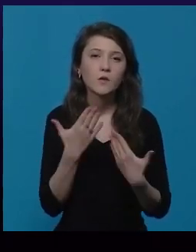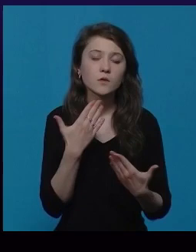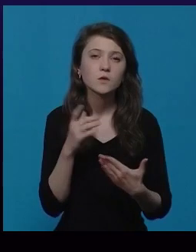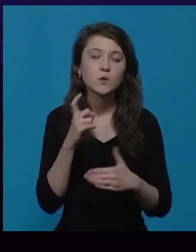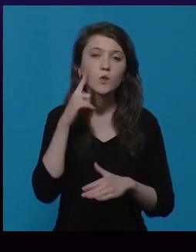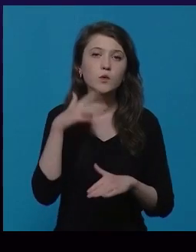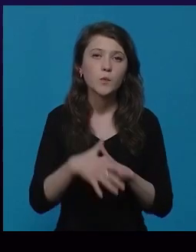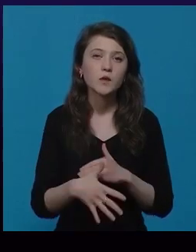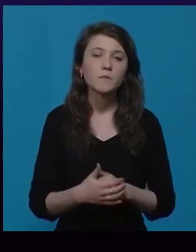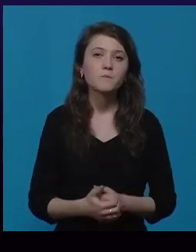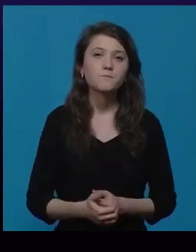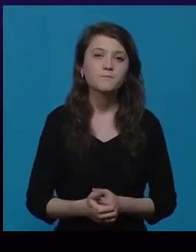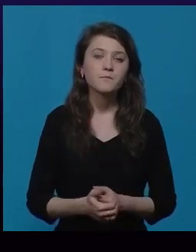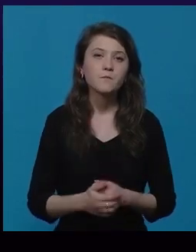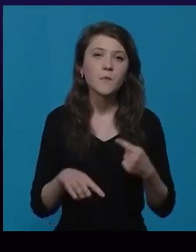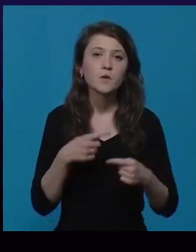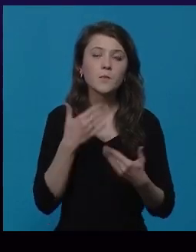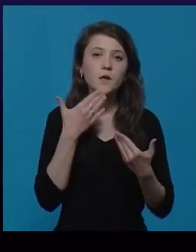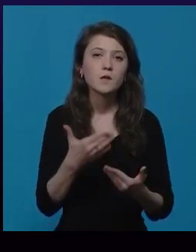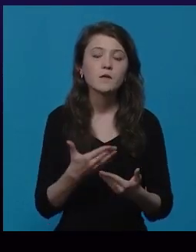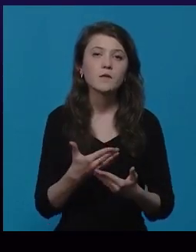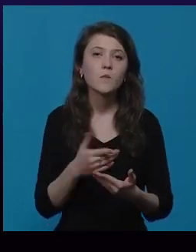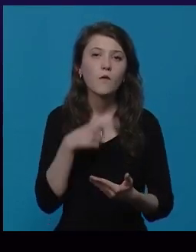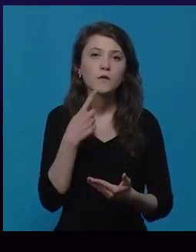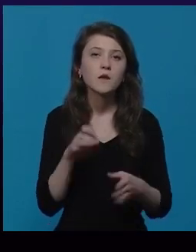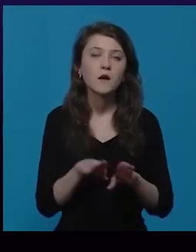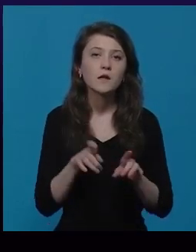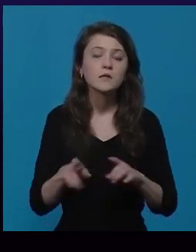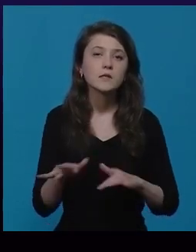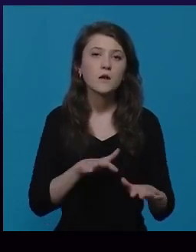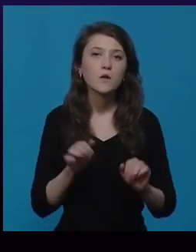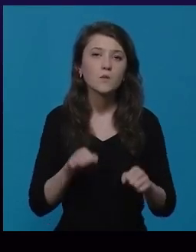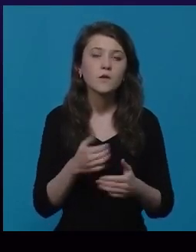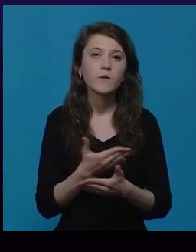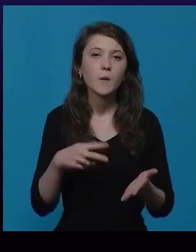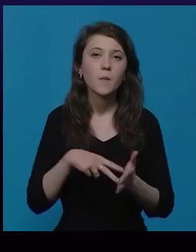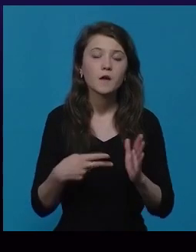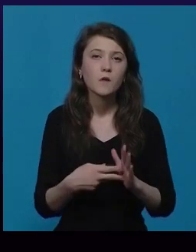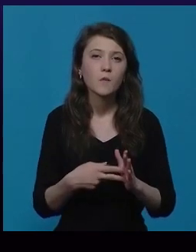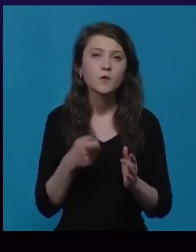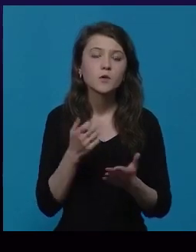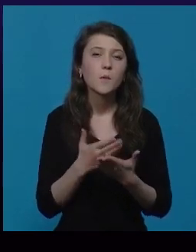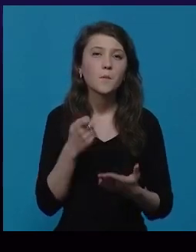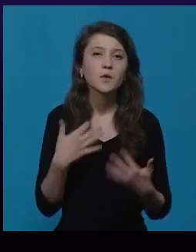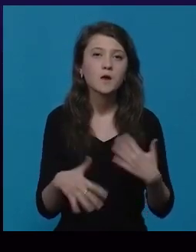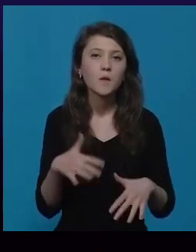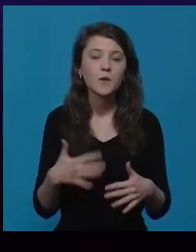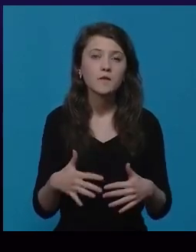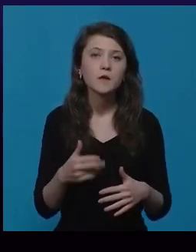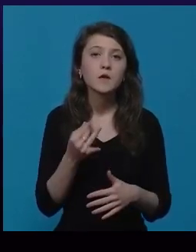розумінням. Наступне питання. Ми тут говорили за карантинні заходи. Можливо, ви плануєте їх послаблювати якось? І